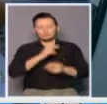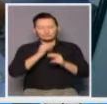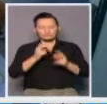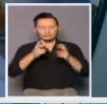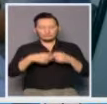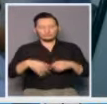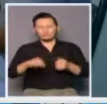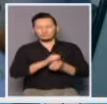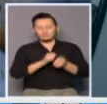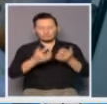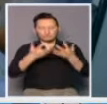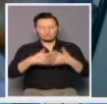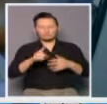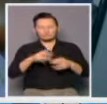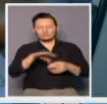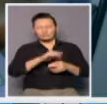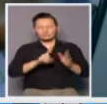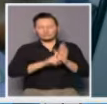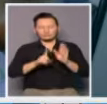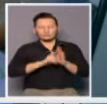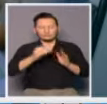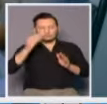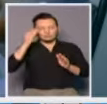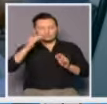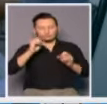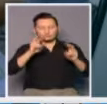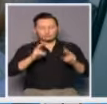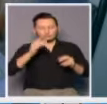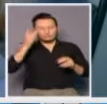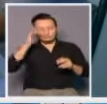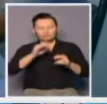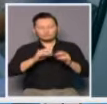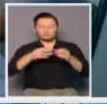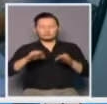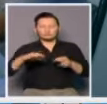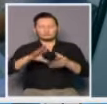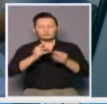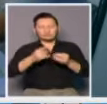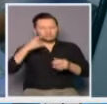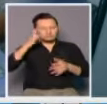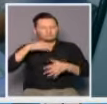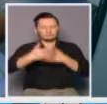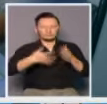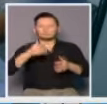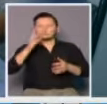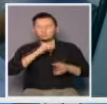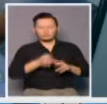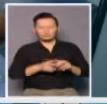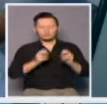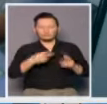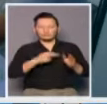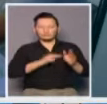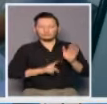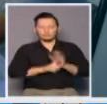проверяю каждый документ, потому что нелегально пропустив одного человека из-за границы, мы можем нанести ущерб всей стране. В начале моей